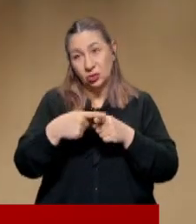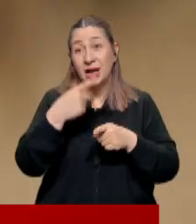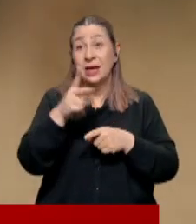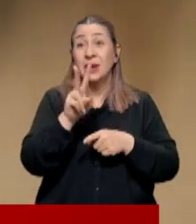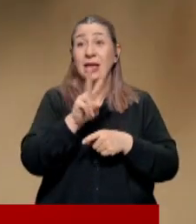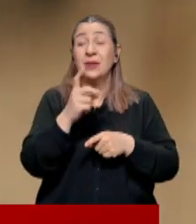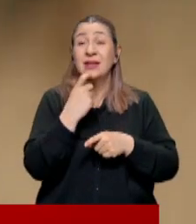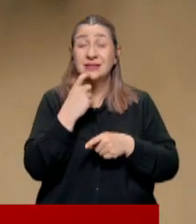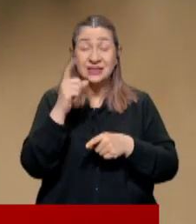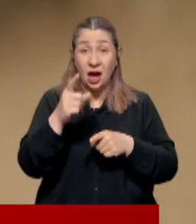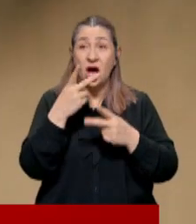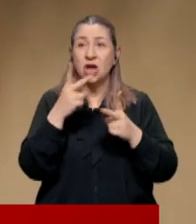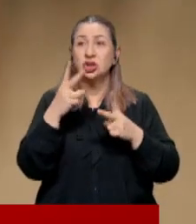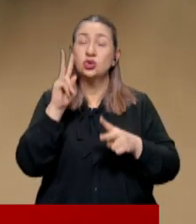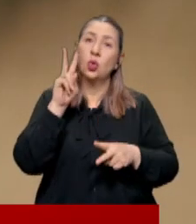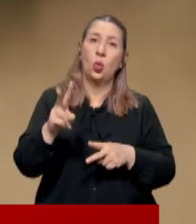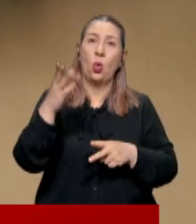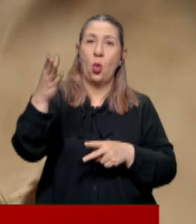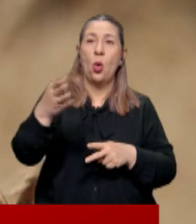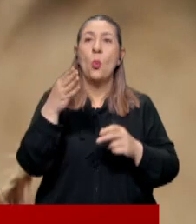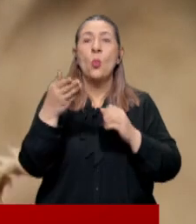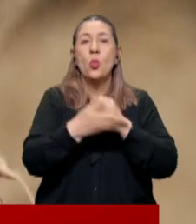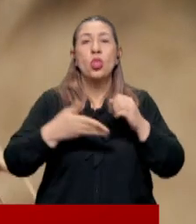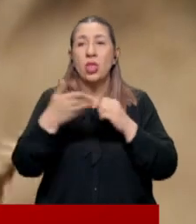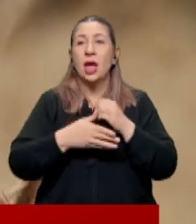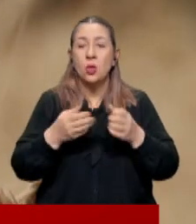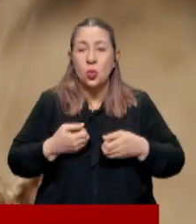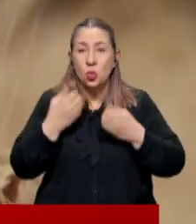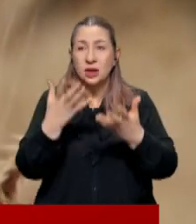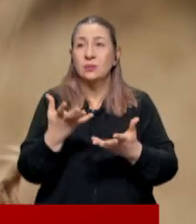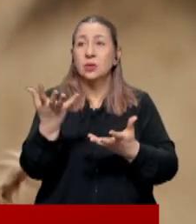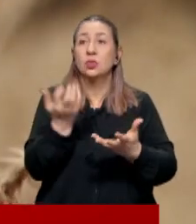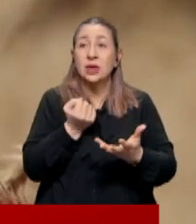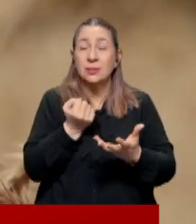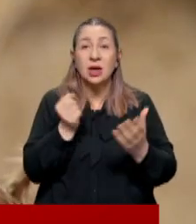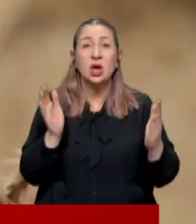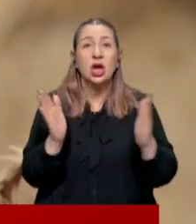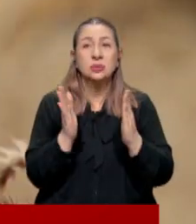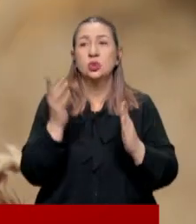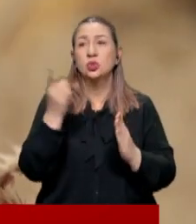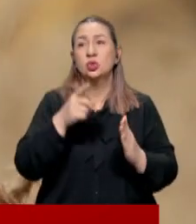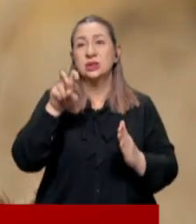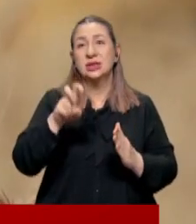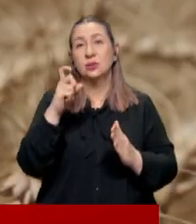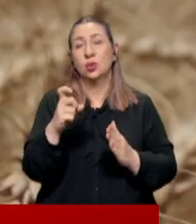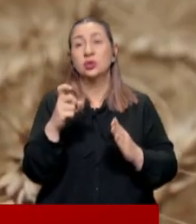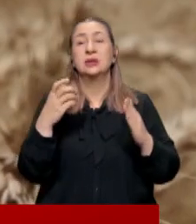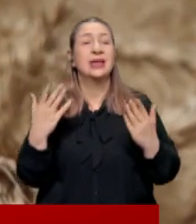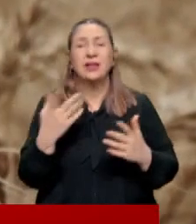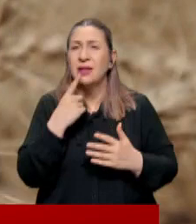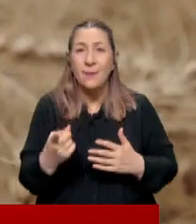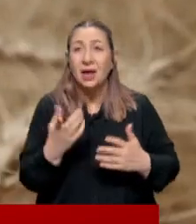son paylaşımda açıkça gösteriyor ki buğdayda üretimin tüketimi karşılama oranı %89.